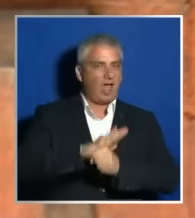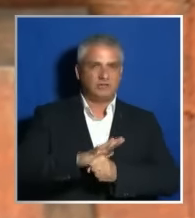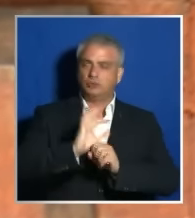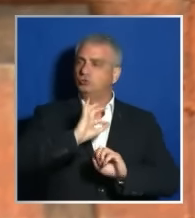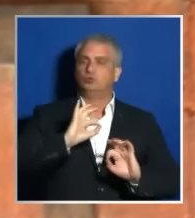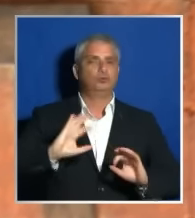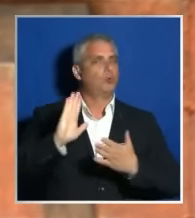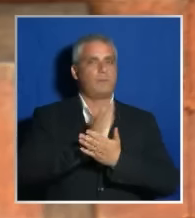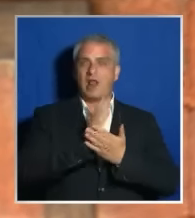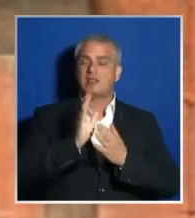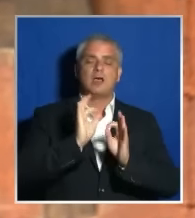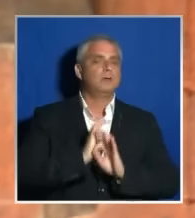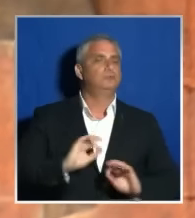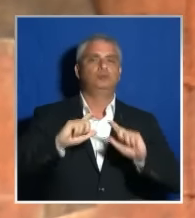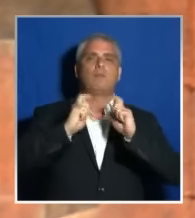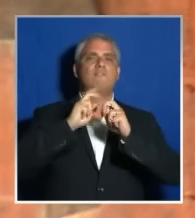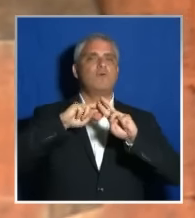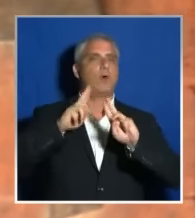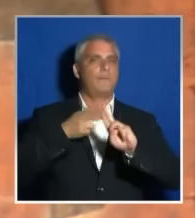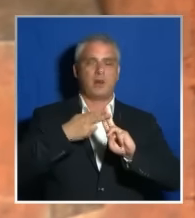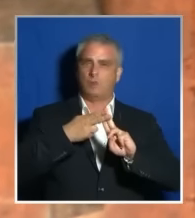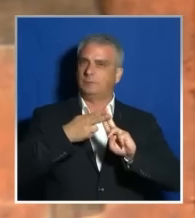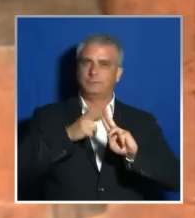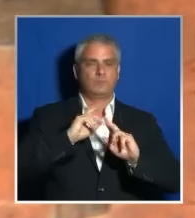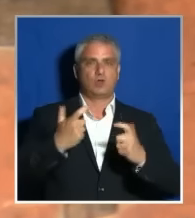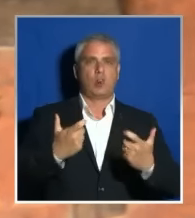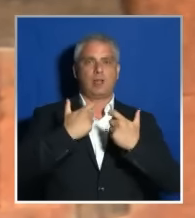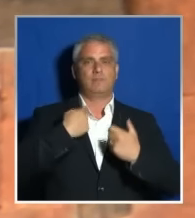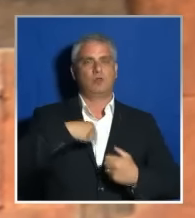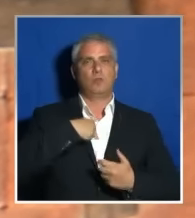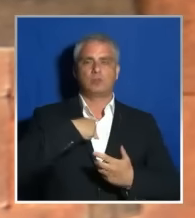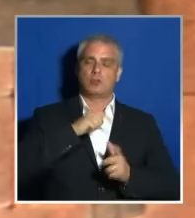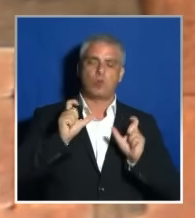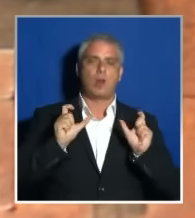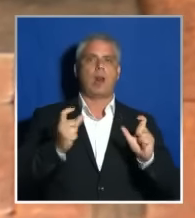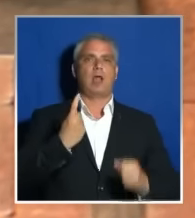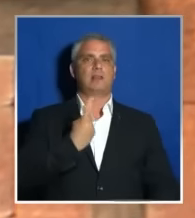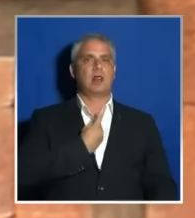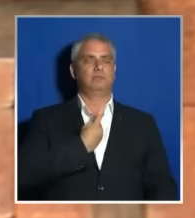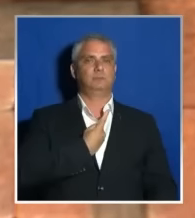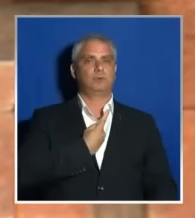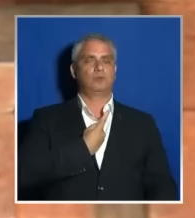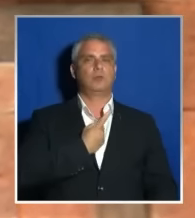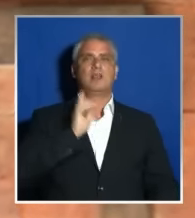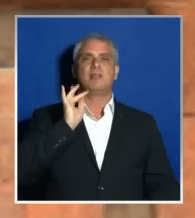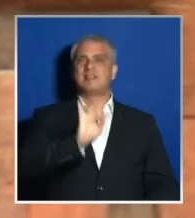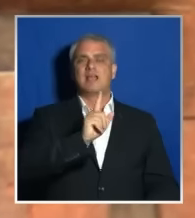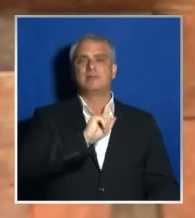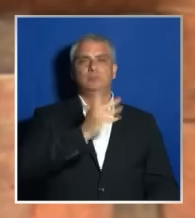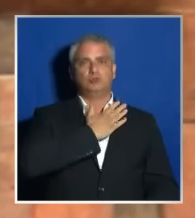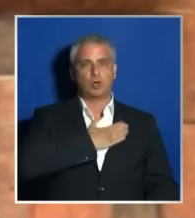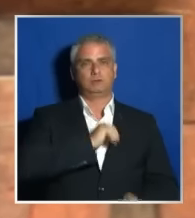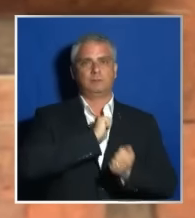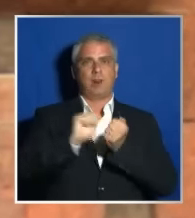שום החלטה, בשום פורום בינלאומי, לא ימנעו מאיתנו להגן על עצמנו מפני אלה